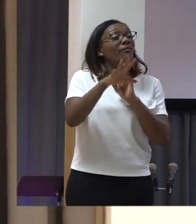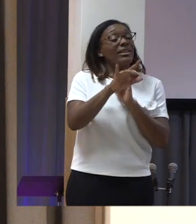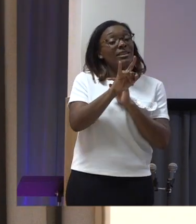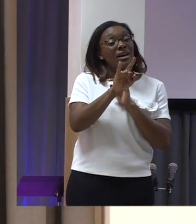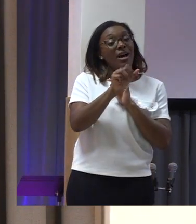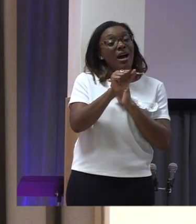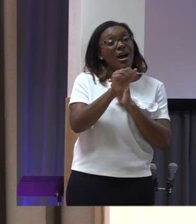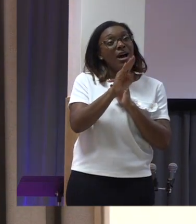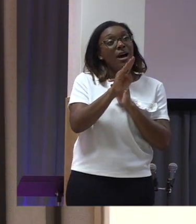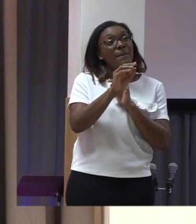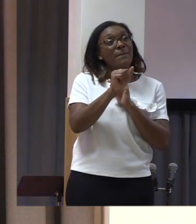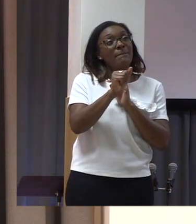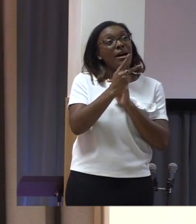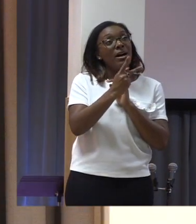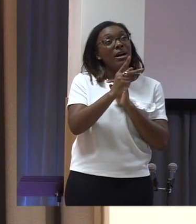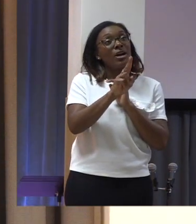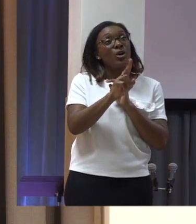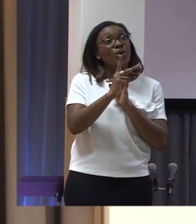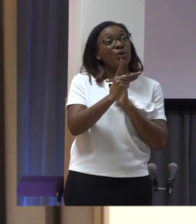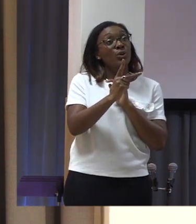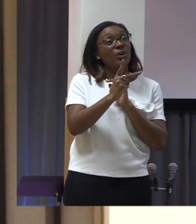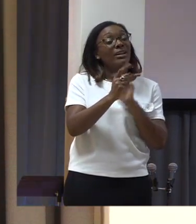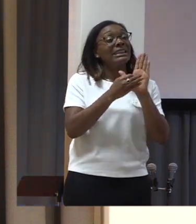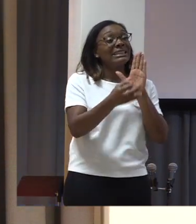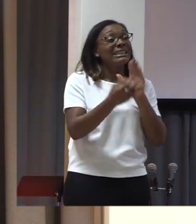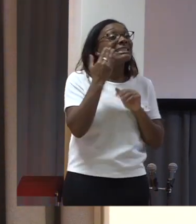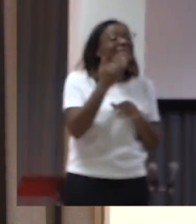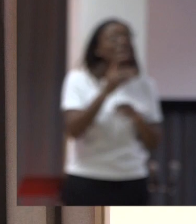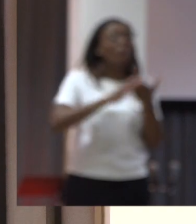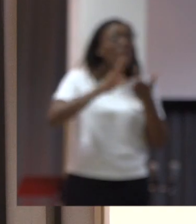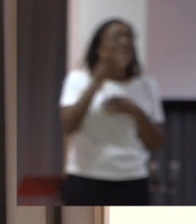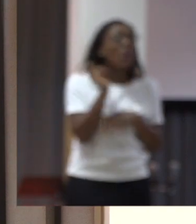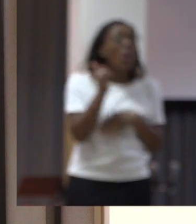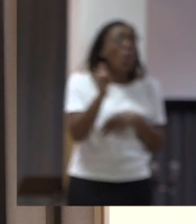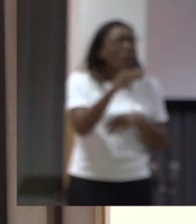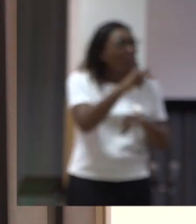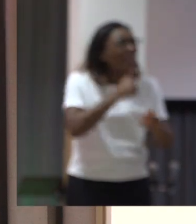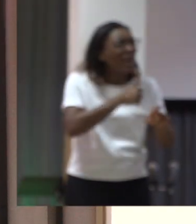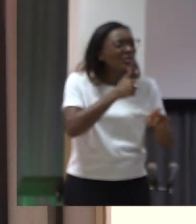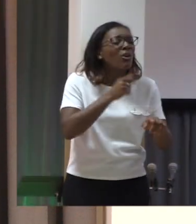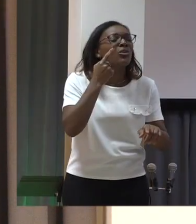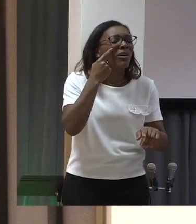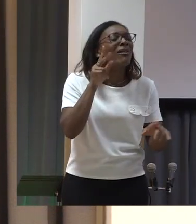que si la promesse tarde, attends-la car elle s'accomplira.